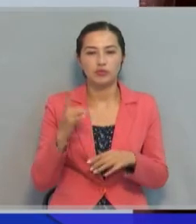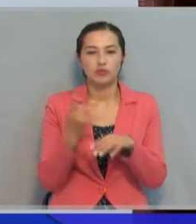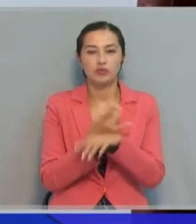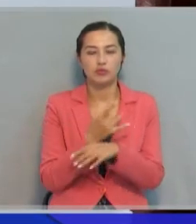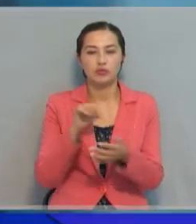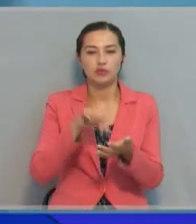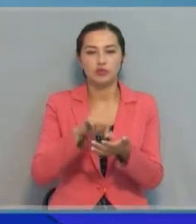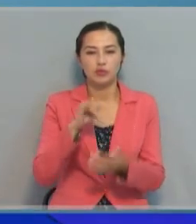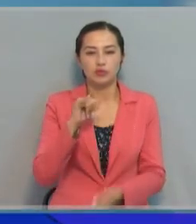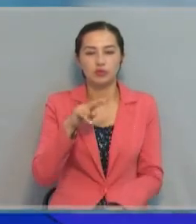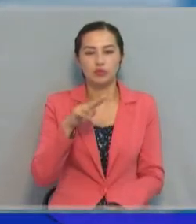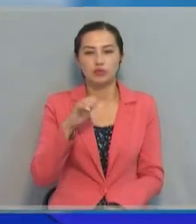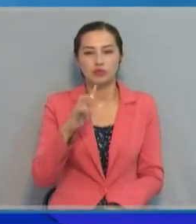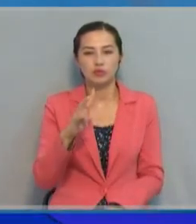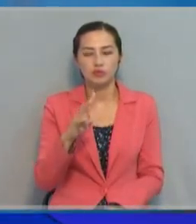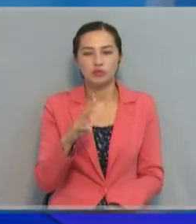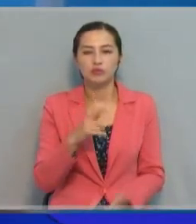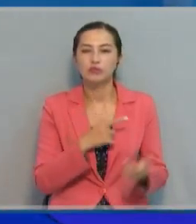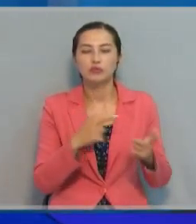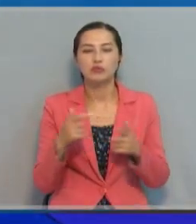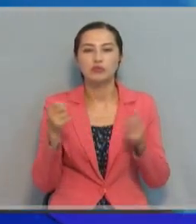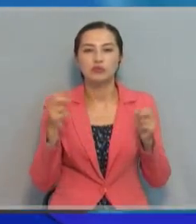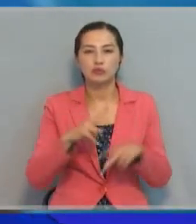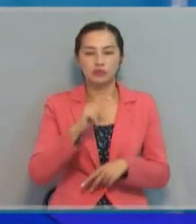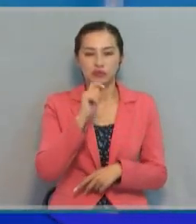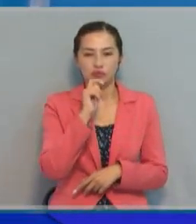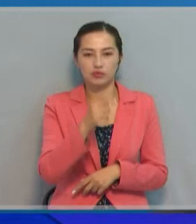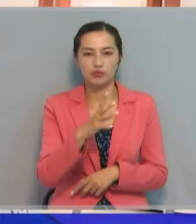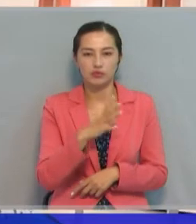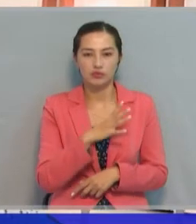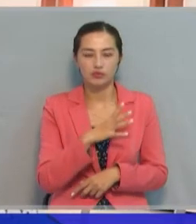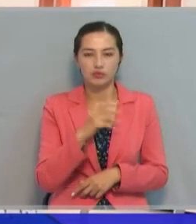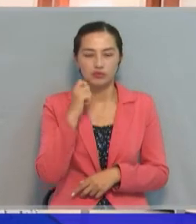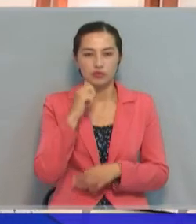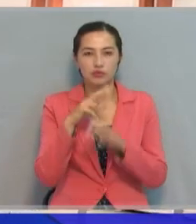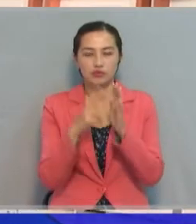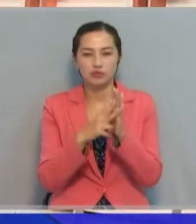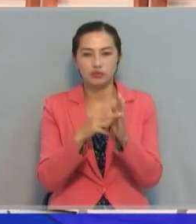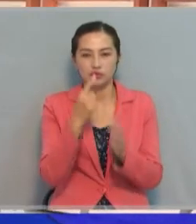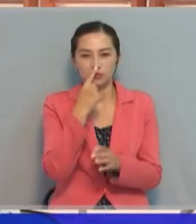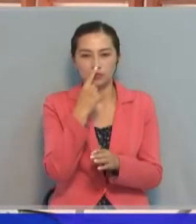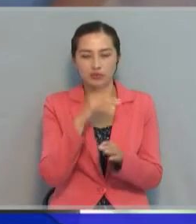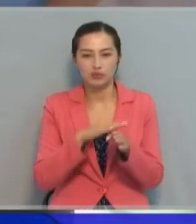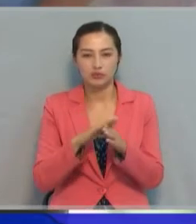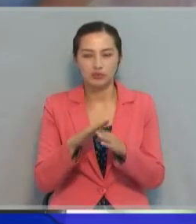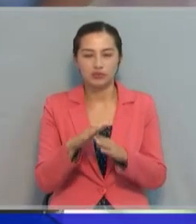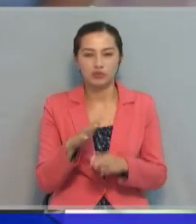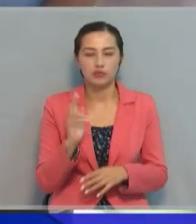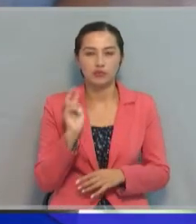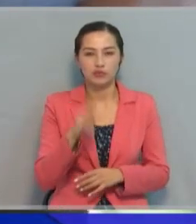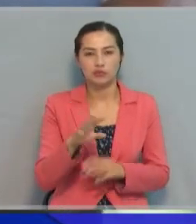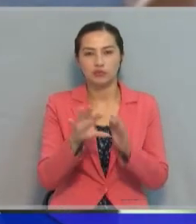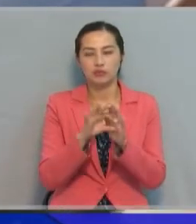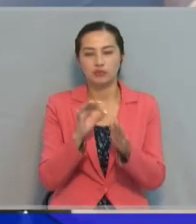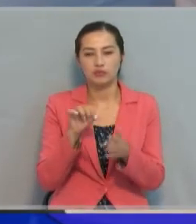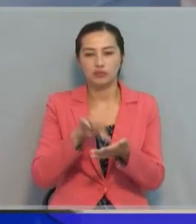қатысып отырған Олжан Ержан қызына өздерінің дайындап қойған сыйлықтарын тапсырды. Өзі 18-ге жақында толса да азаматтық борышын орындап, дүйім